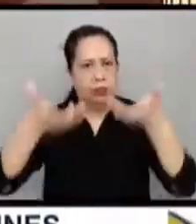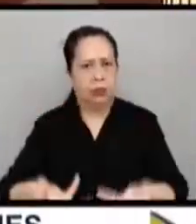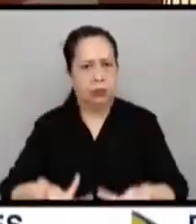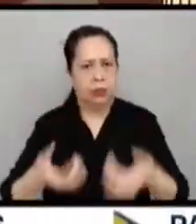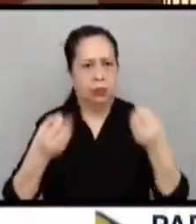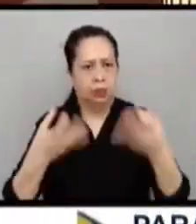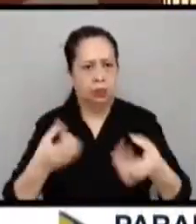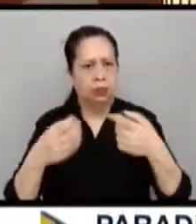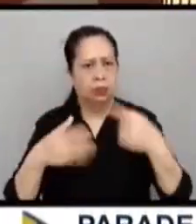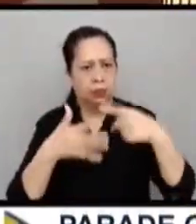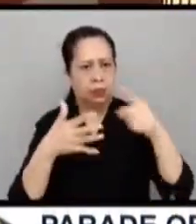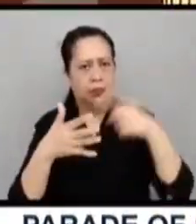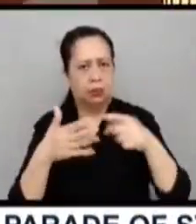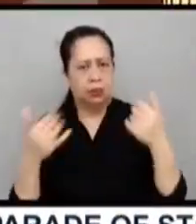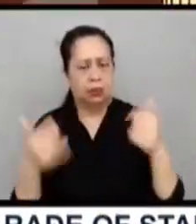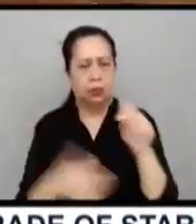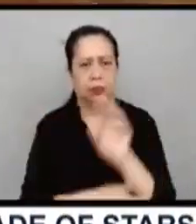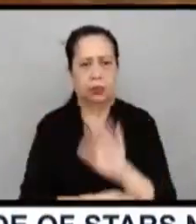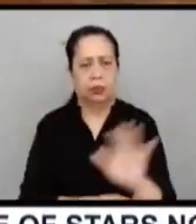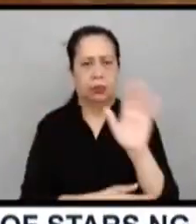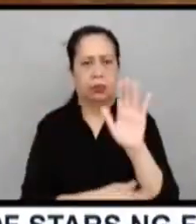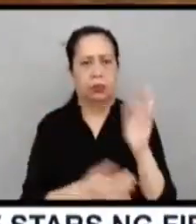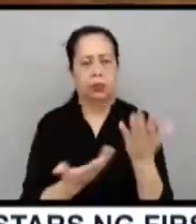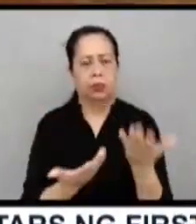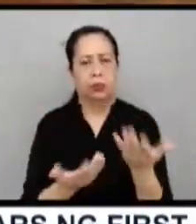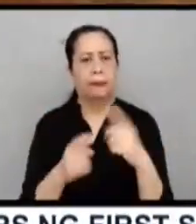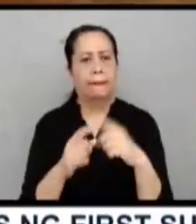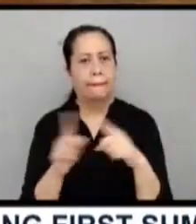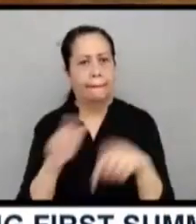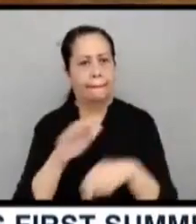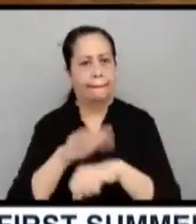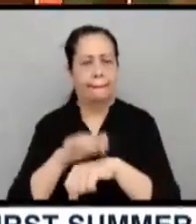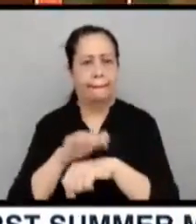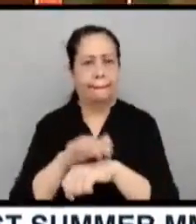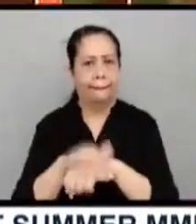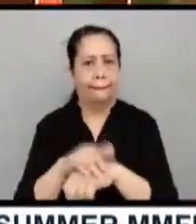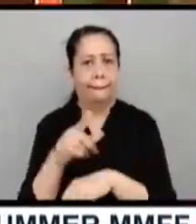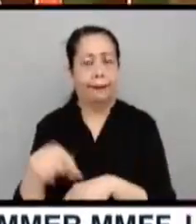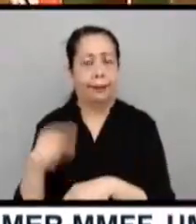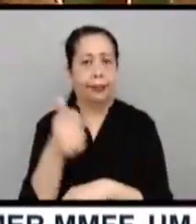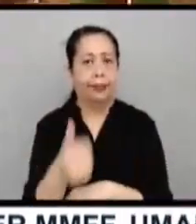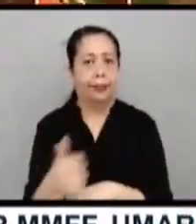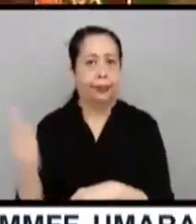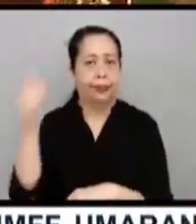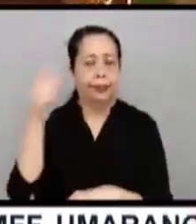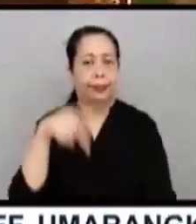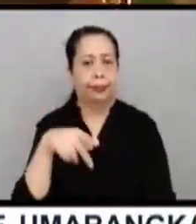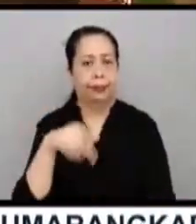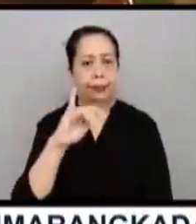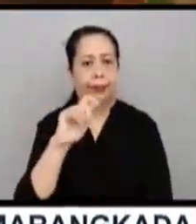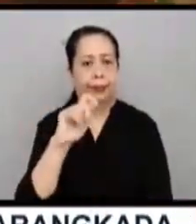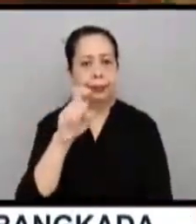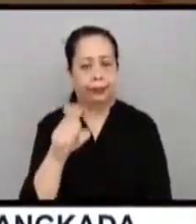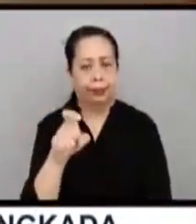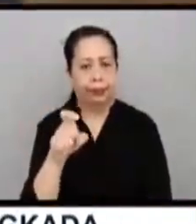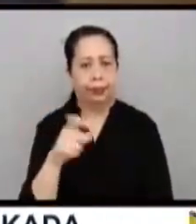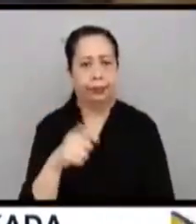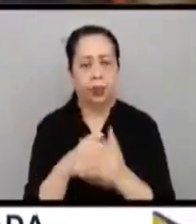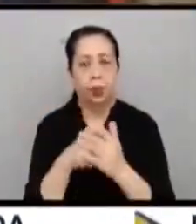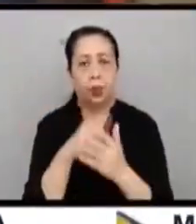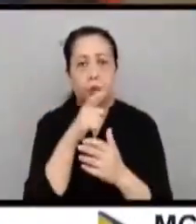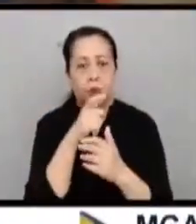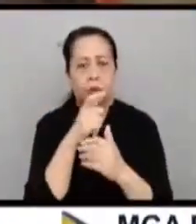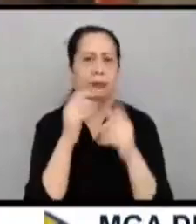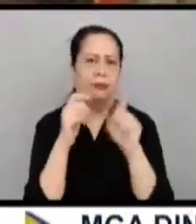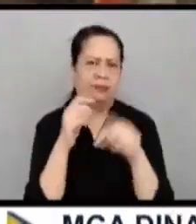mga pasahero ngayong umaga. Pero Audrey, may paalala dyan ang pamunuan ng PITX sa mga pasahero na